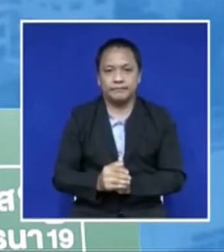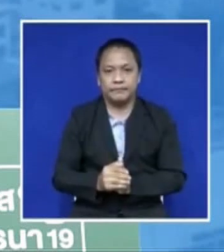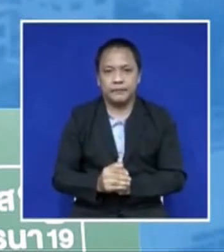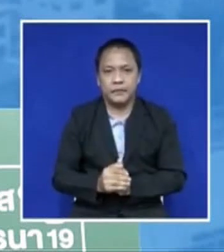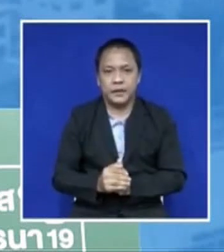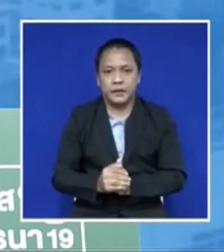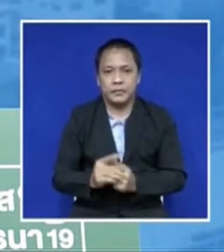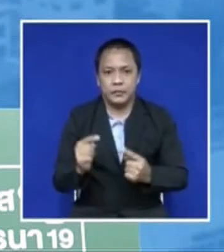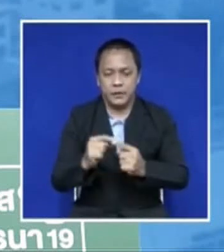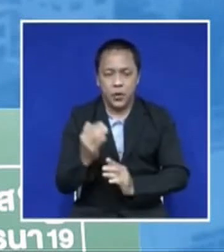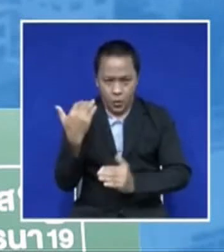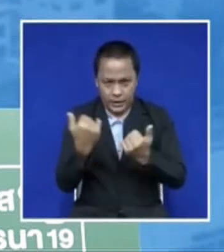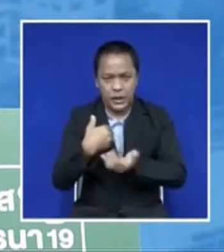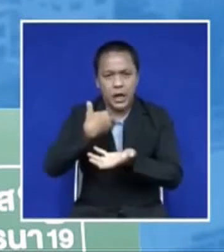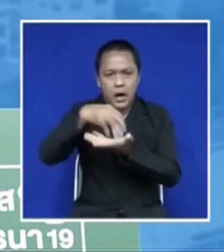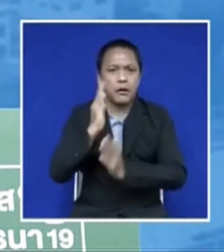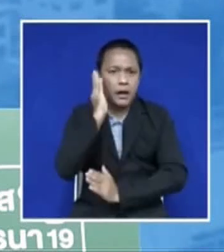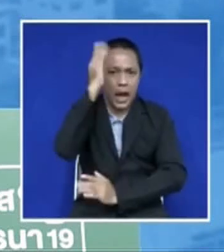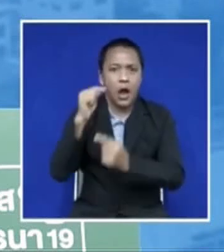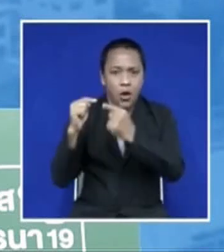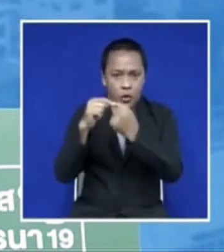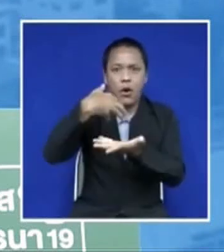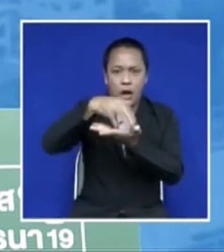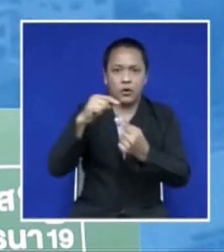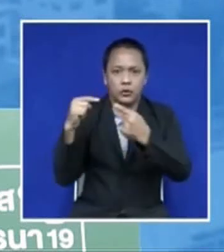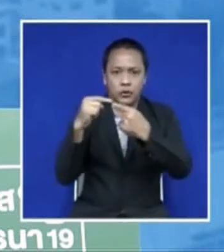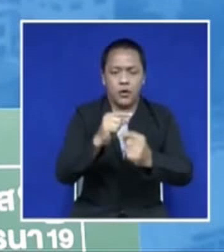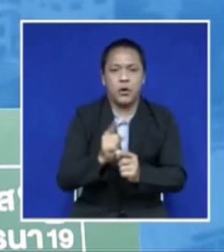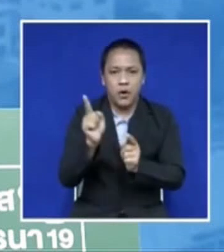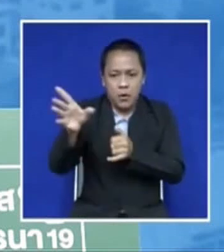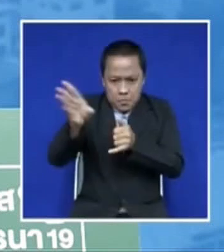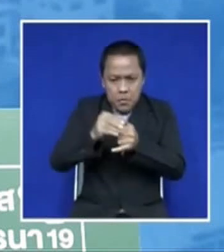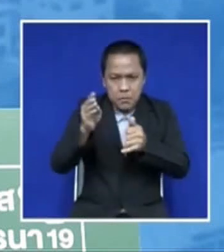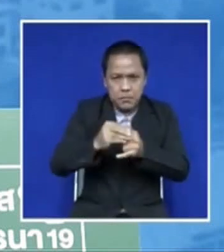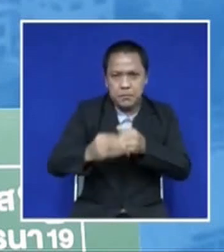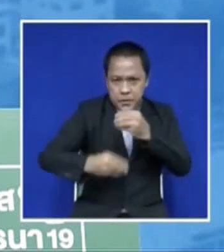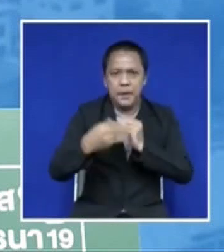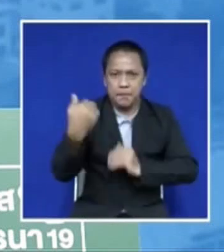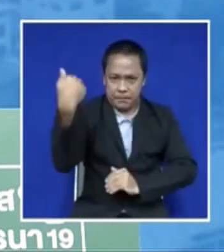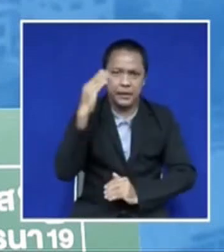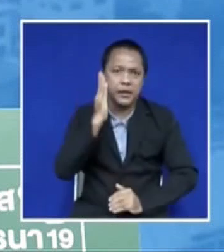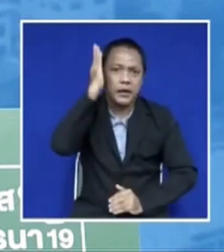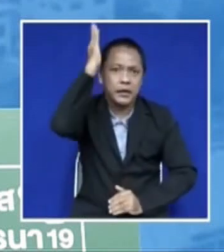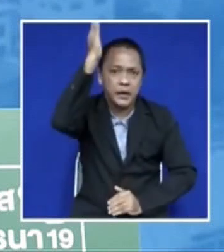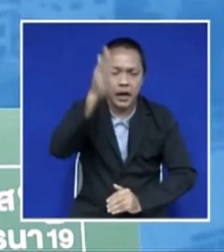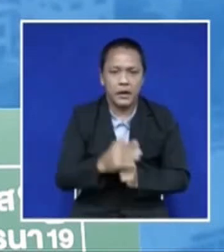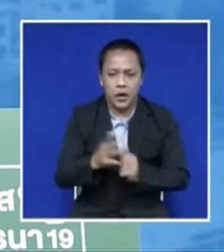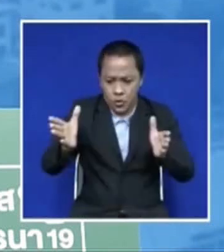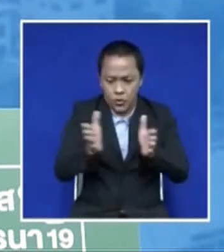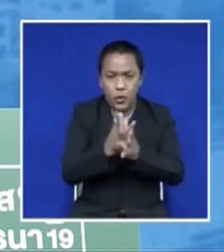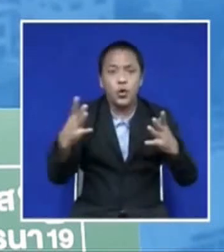ผมเห็นบางพระโรงพยาบาลเขาก็ของประจักษ์เพิ่มเติมค่ะแต่ไม่ใช่ว่าส่วนกลางไม่มีนะเมื่อวานกาชาดเนี่ยจัดส่ง